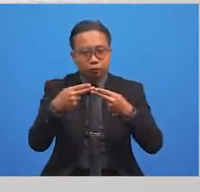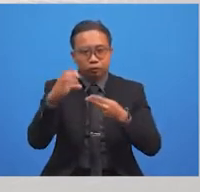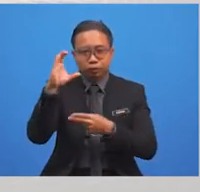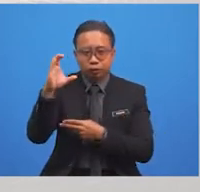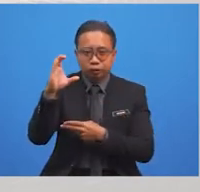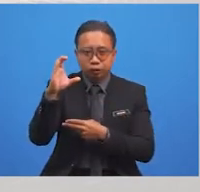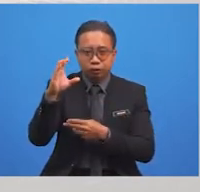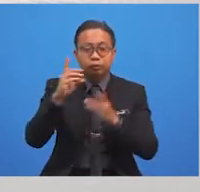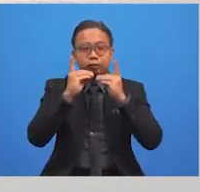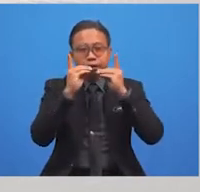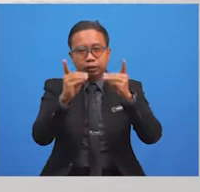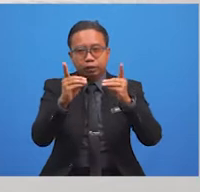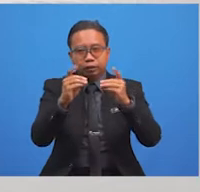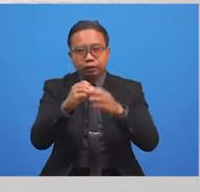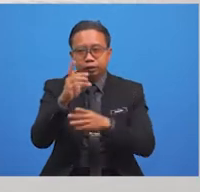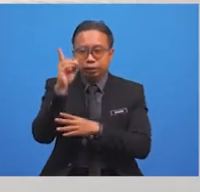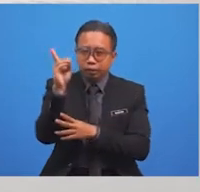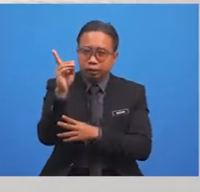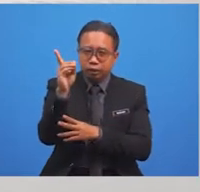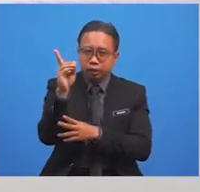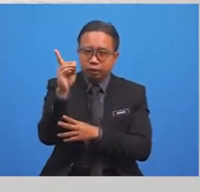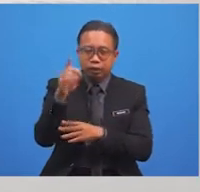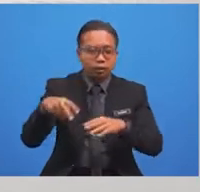C. Mendidik. D.